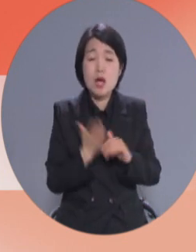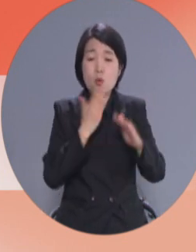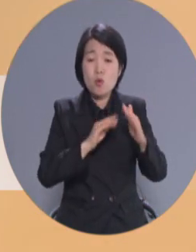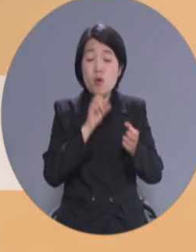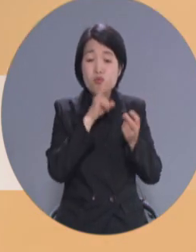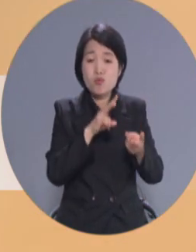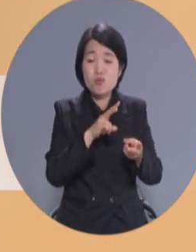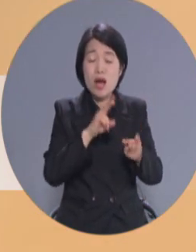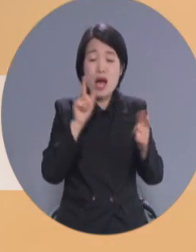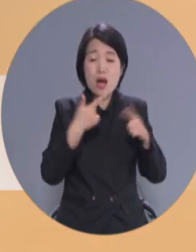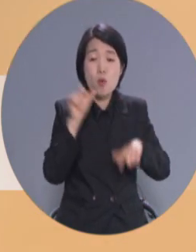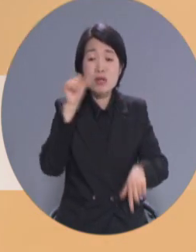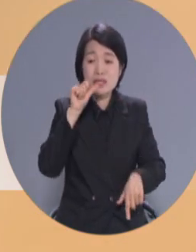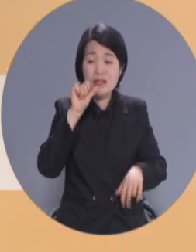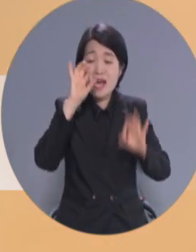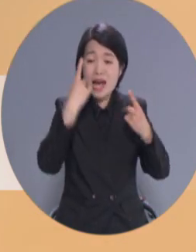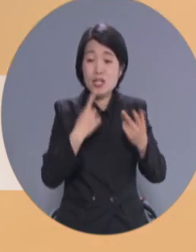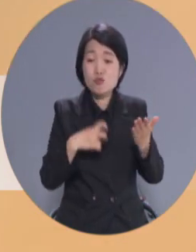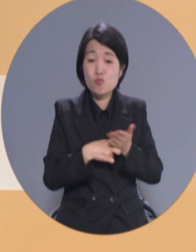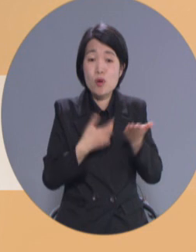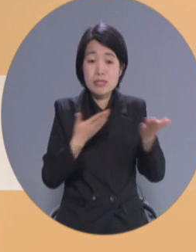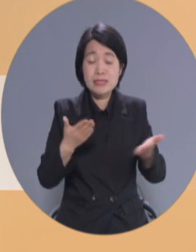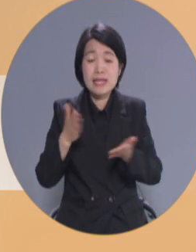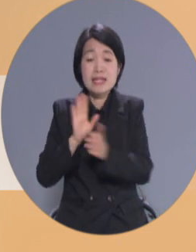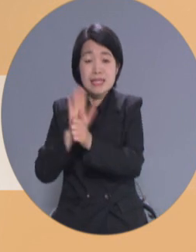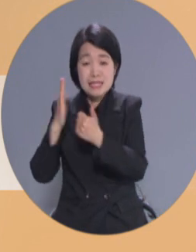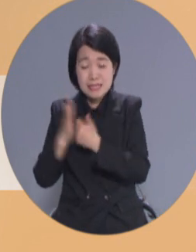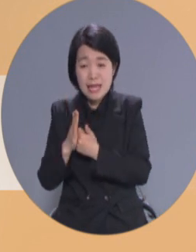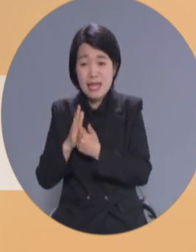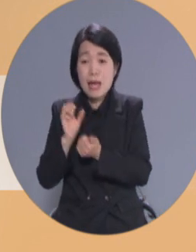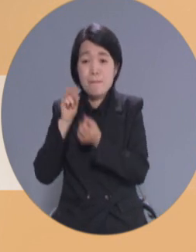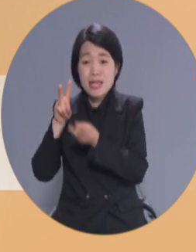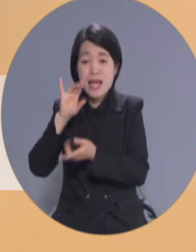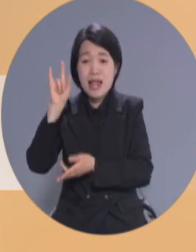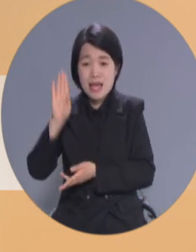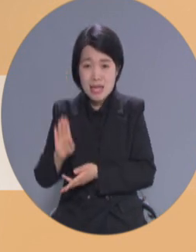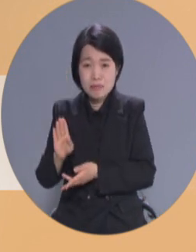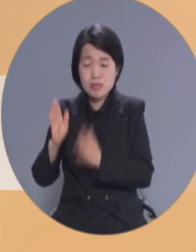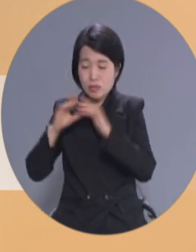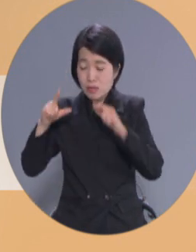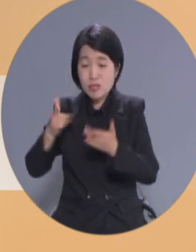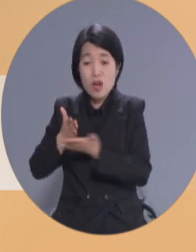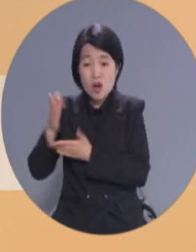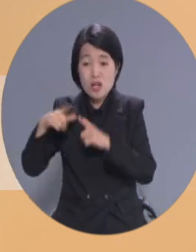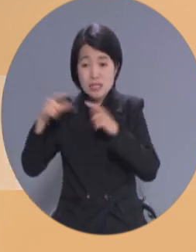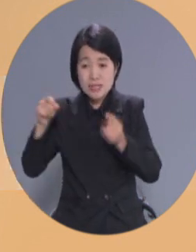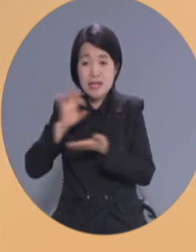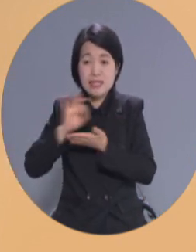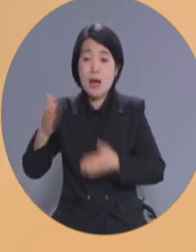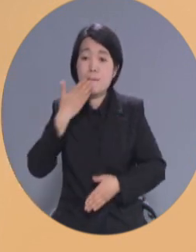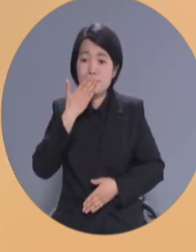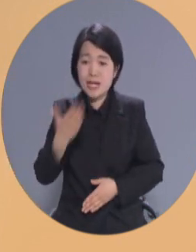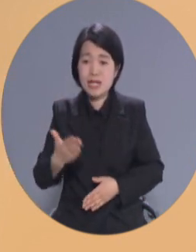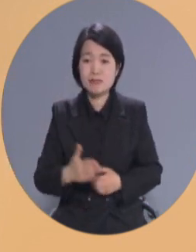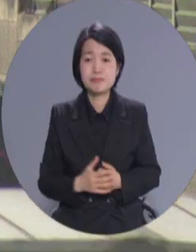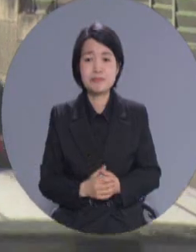5천 원 할인 쿠폰을 제공하고 상생배달앱 땡겨요는 전남도 지역사랑상품권 연동 이벤트를